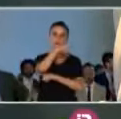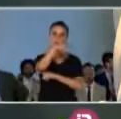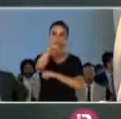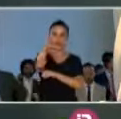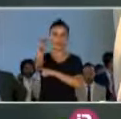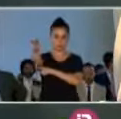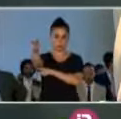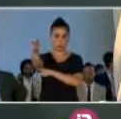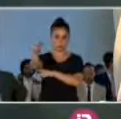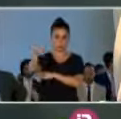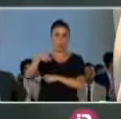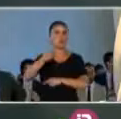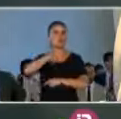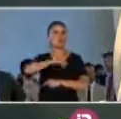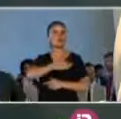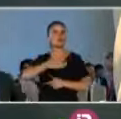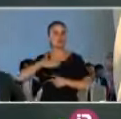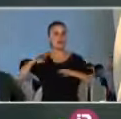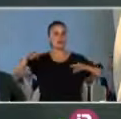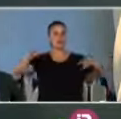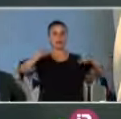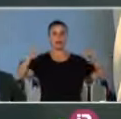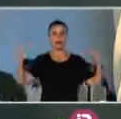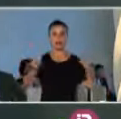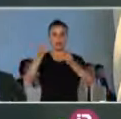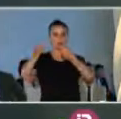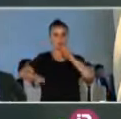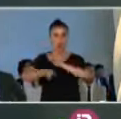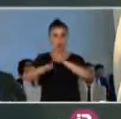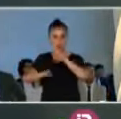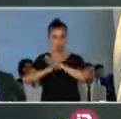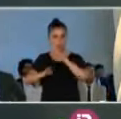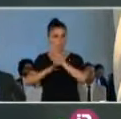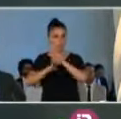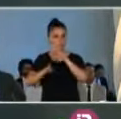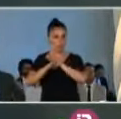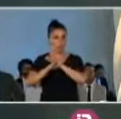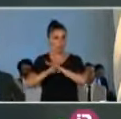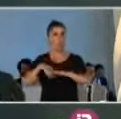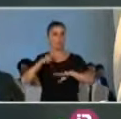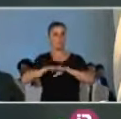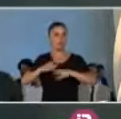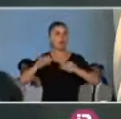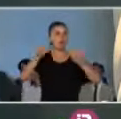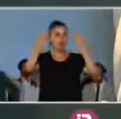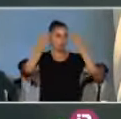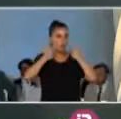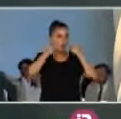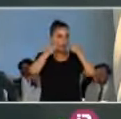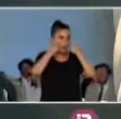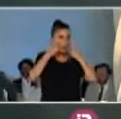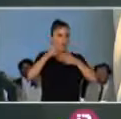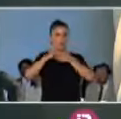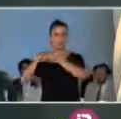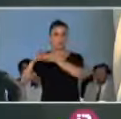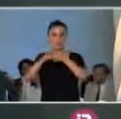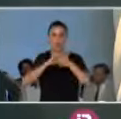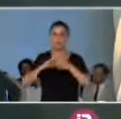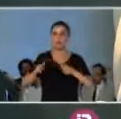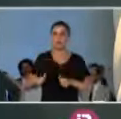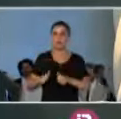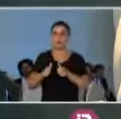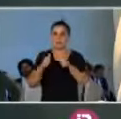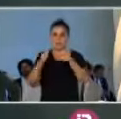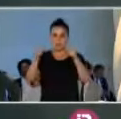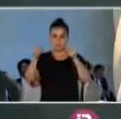poeta per continuar millorant aquesta terra, per fer-la encara més solidària, més humana, més de tots. La societat ens demana